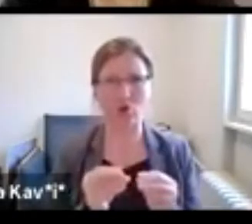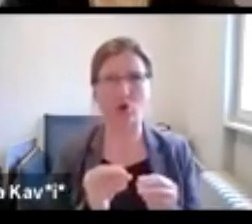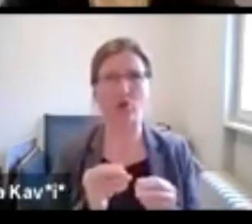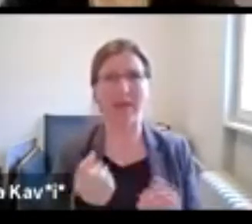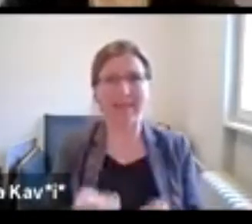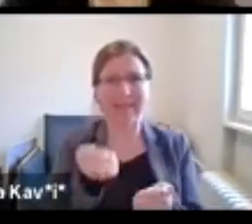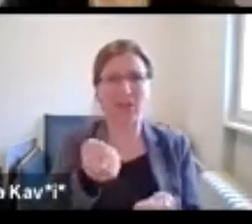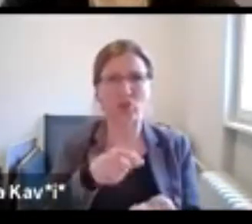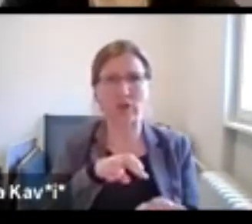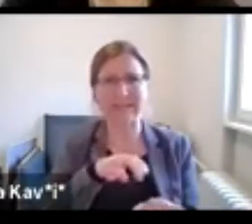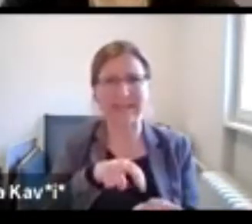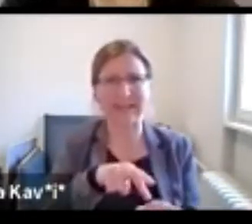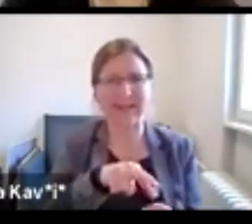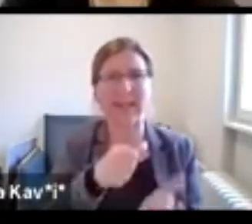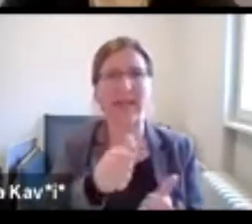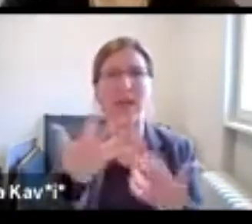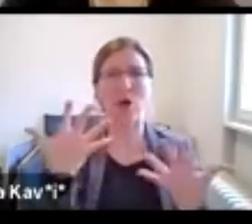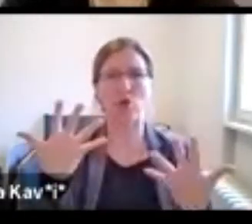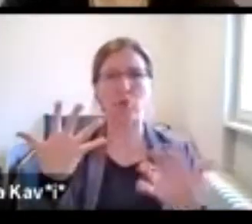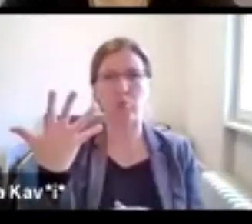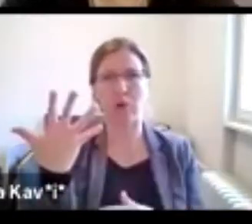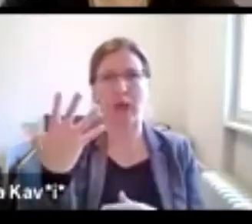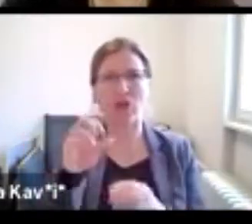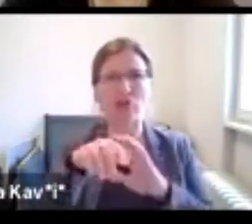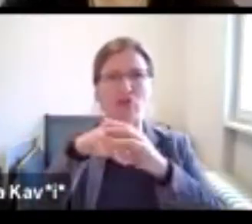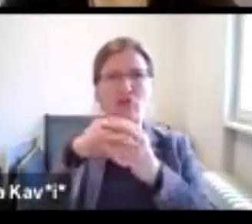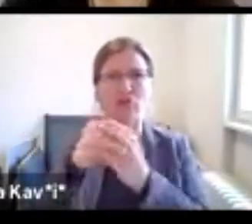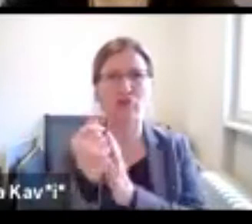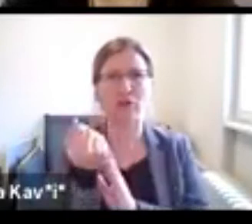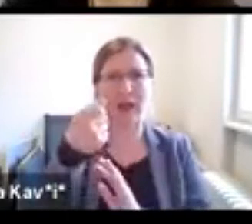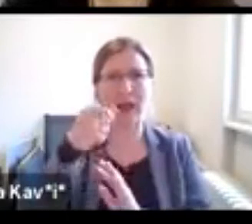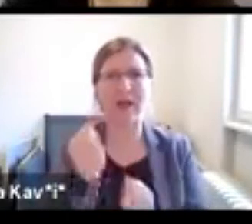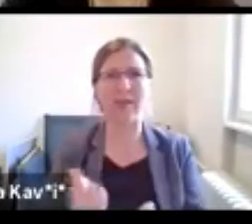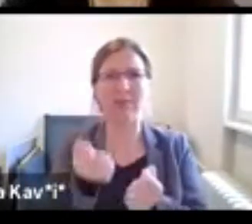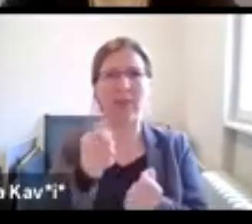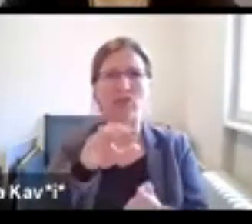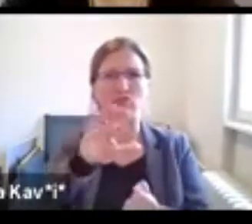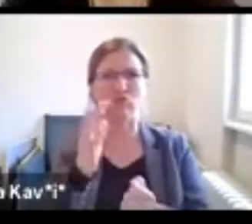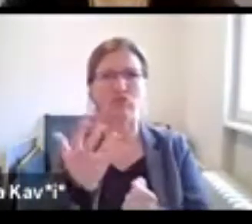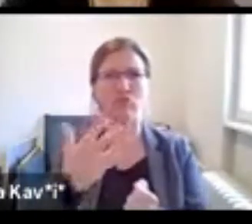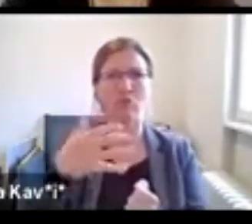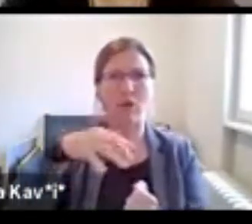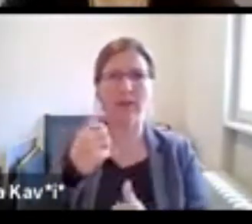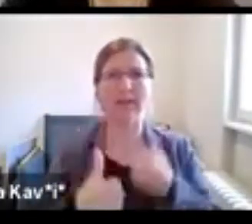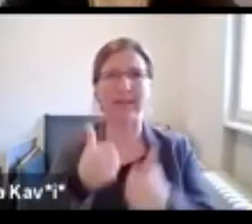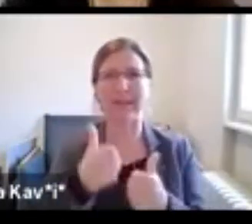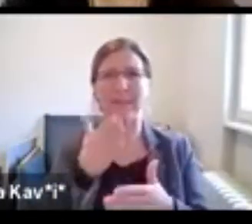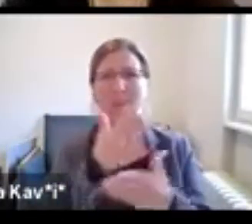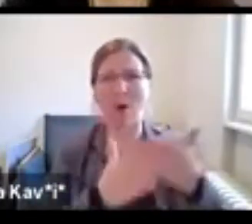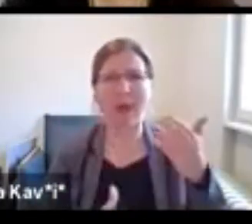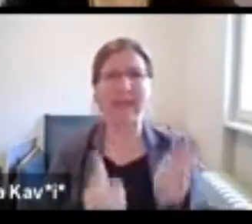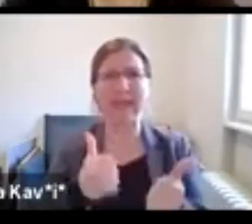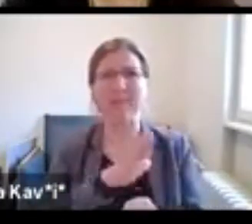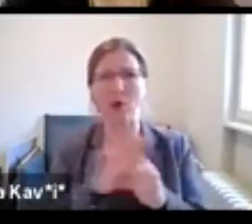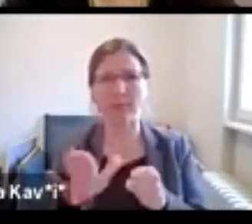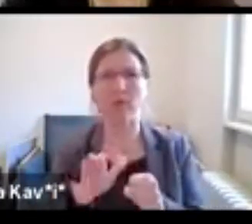pokretljivosti, ruke, šake, općenito otežane pokretljivosti ili potpunosti onemogućene pokretljivosti, pa ćemo